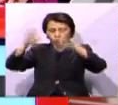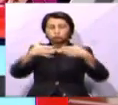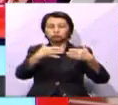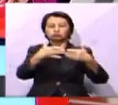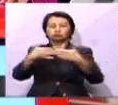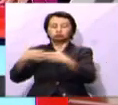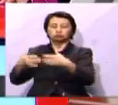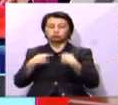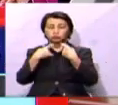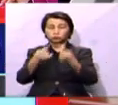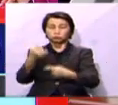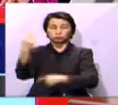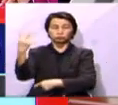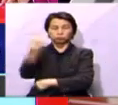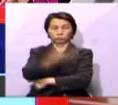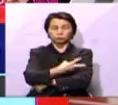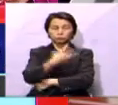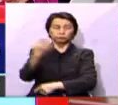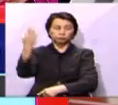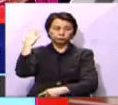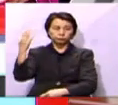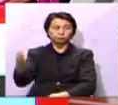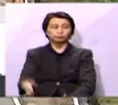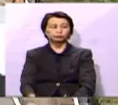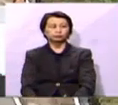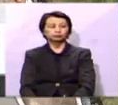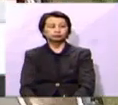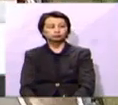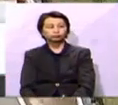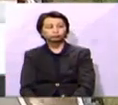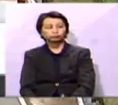berterusan sejak dua hari lepas.